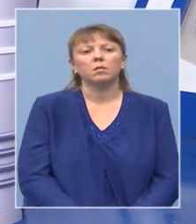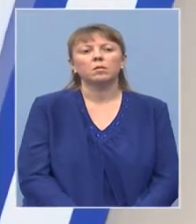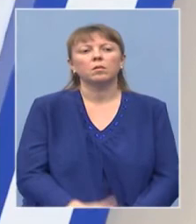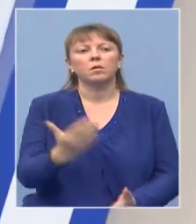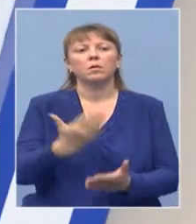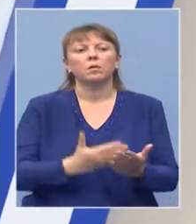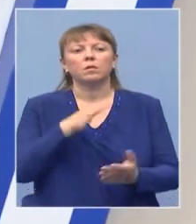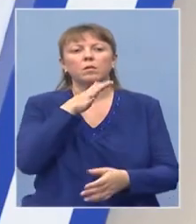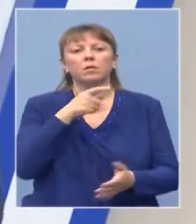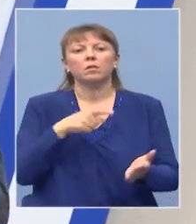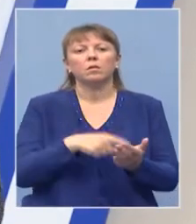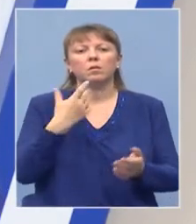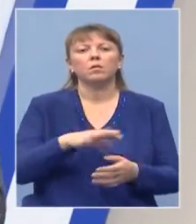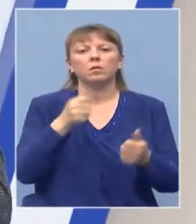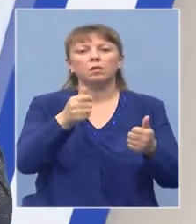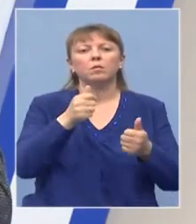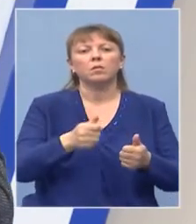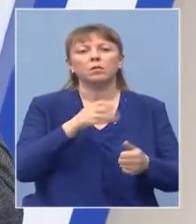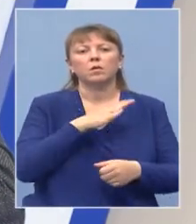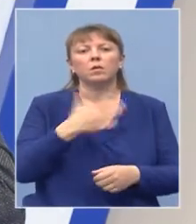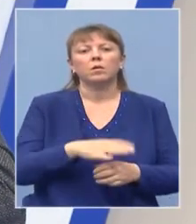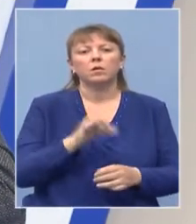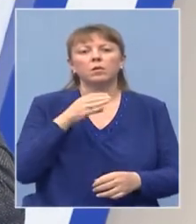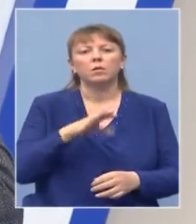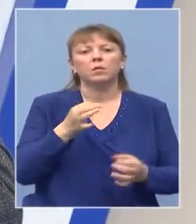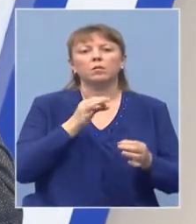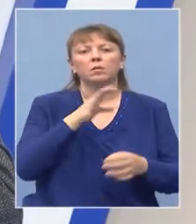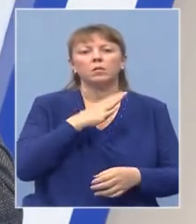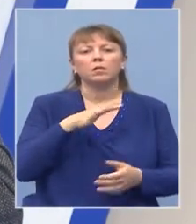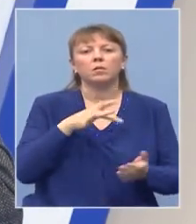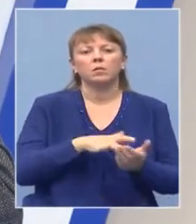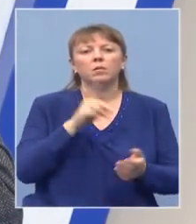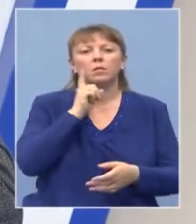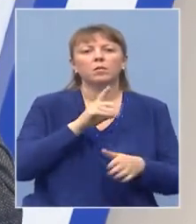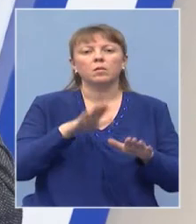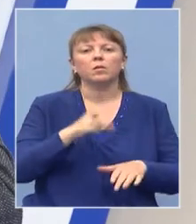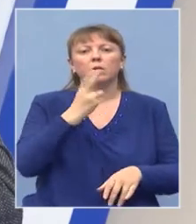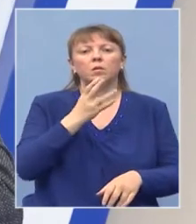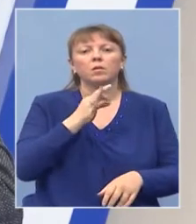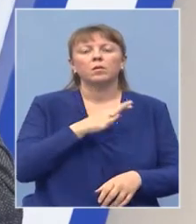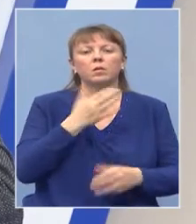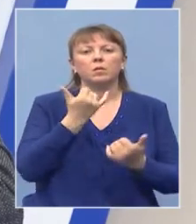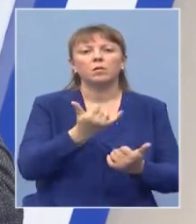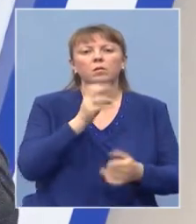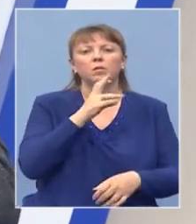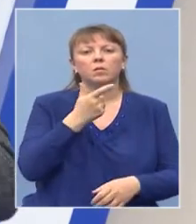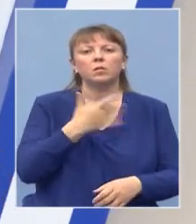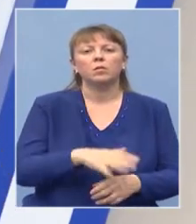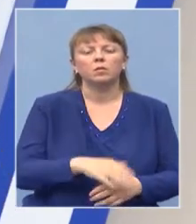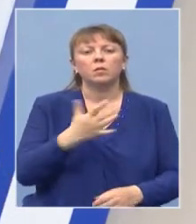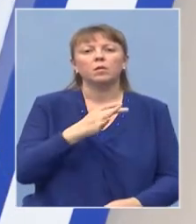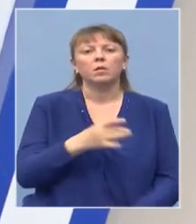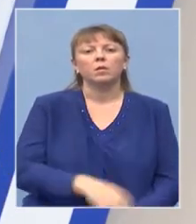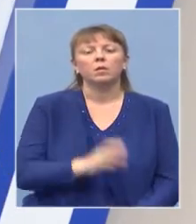была программа «Время вашего вопроса». В рамках проекта «Елгея Казмет» мы говорили о центрах обслуживания населения и предоставляемых госуслугах. В студии